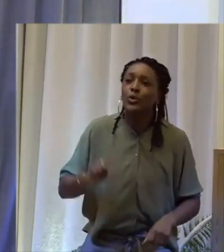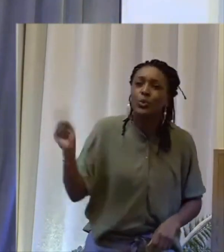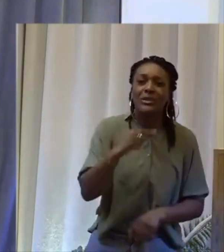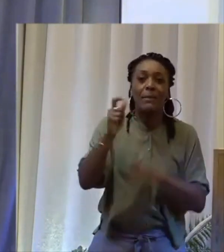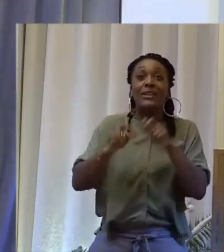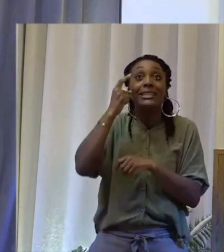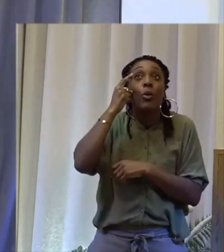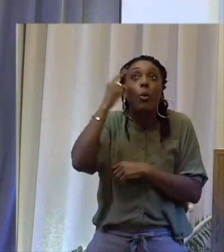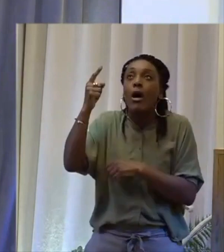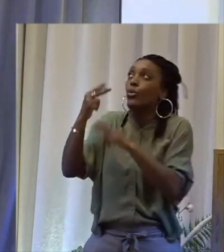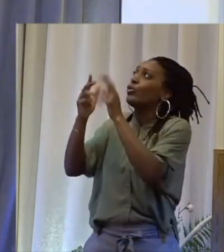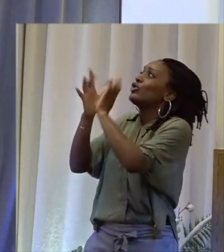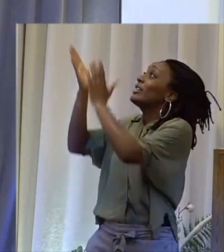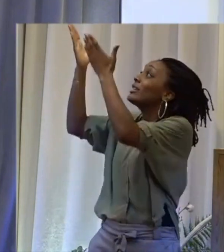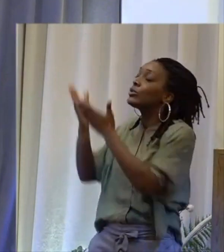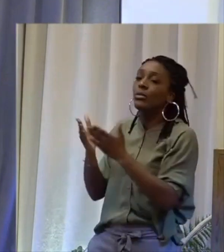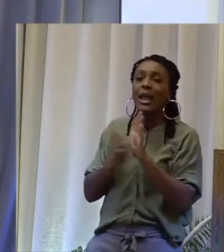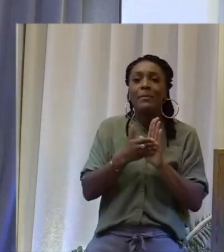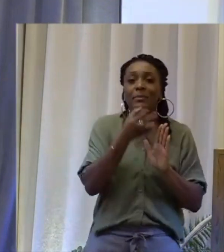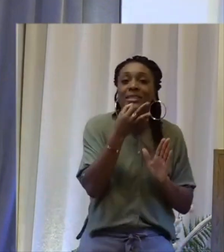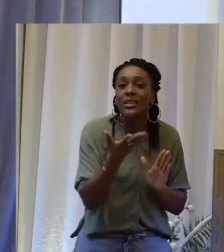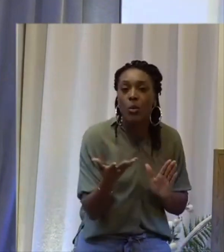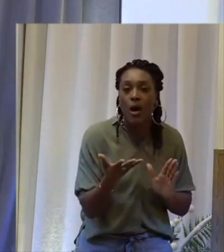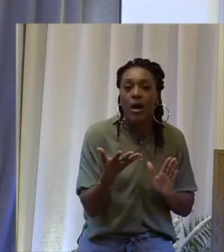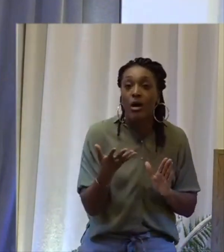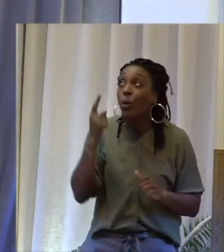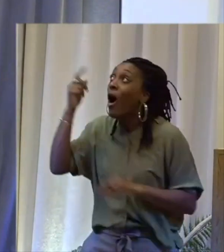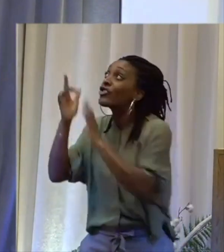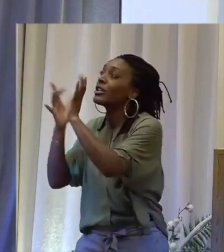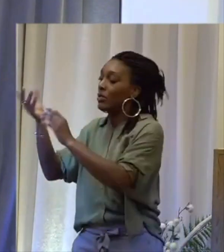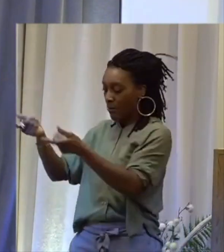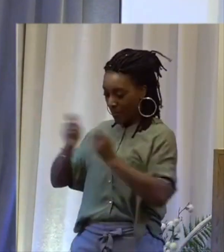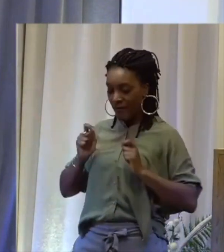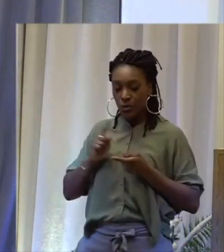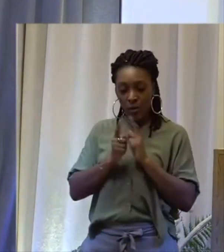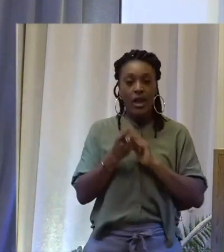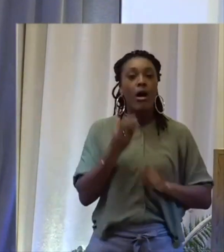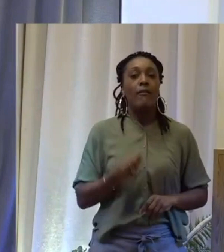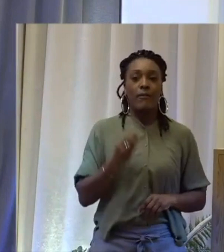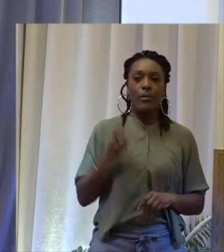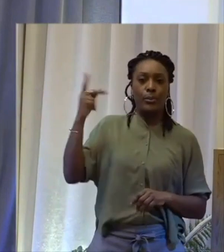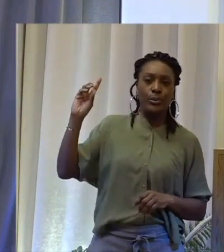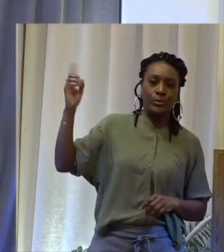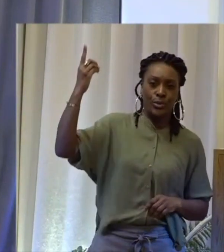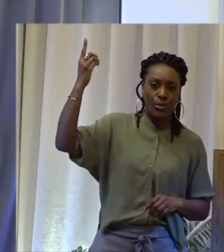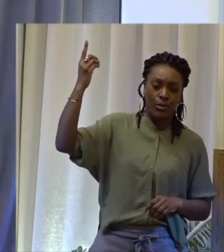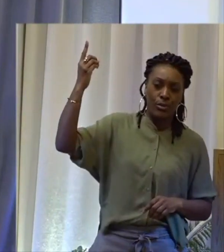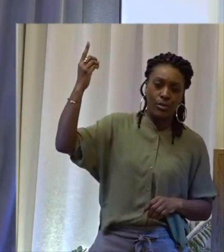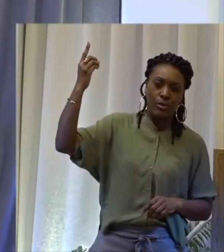cru en son nom, la Bible déclare, il nous donne la capacité, le pouvoir de devenir enfant de Dieu.